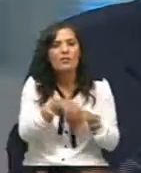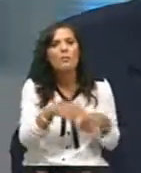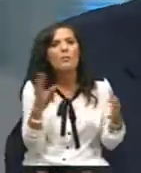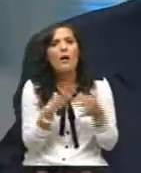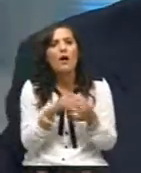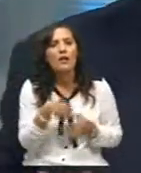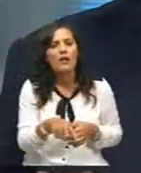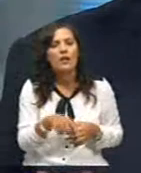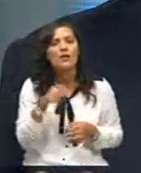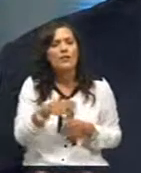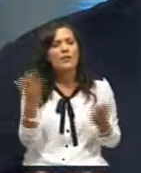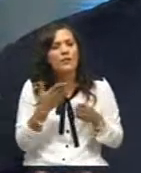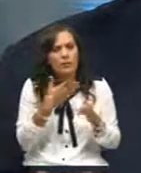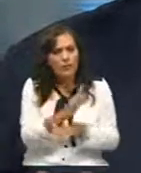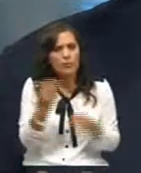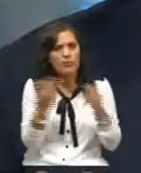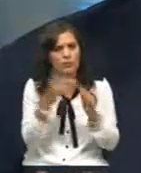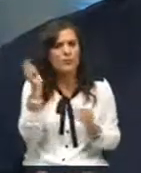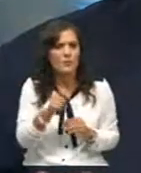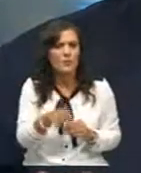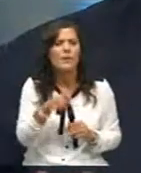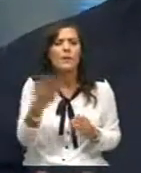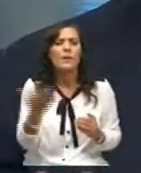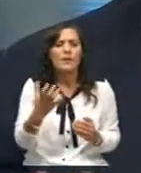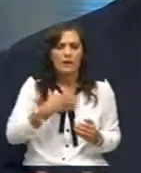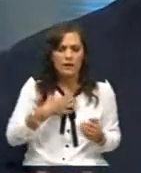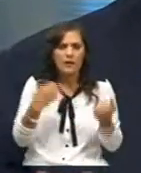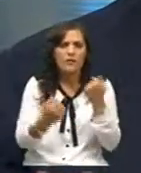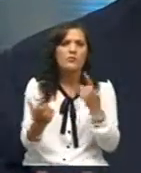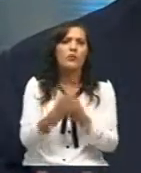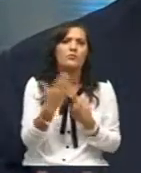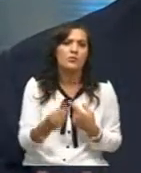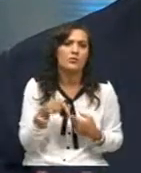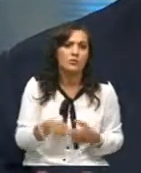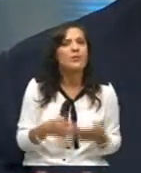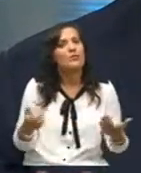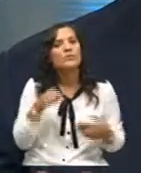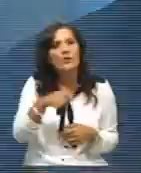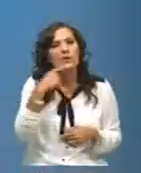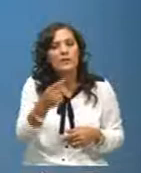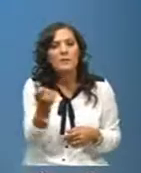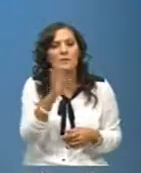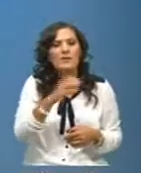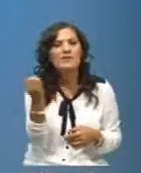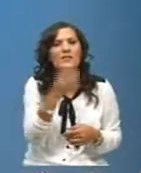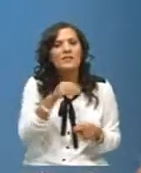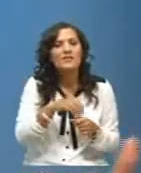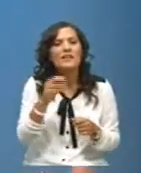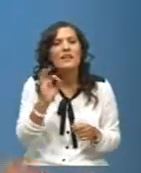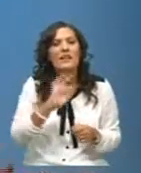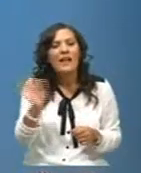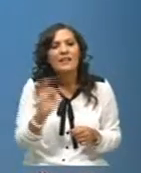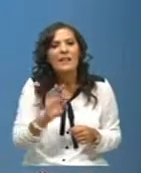bağlı olan ne kadar doğru ve uygun yapıyorsanız o kadar kendinizi ve aracınızı koymuş Ee şöyle diyelim o zaman az önce saydınız